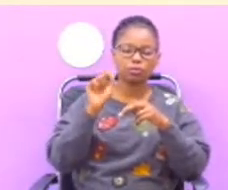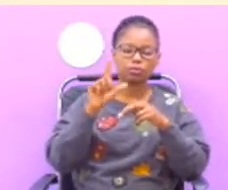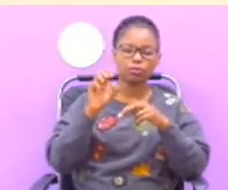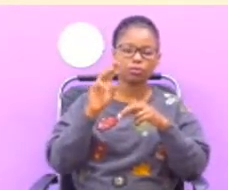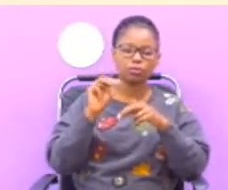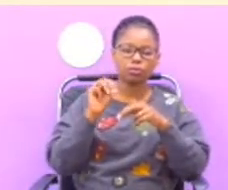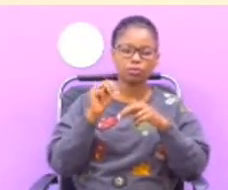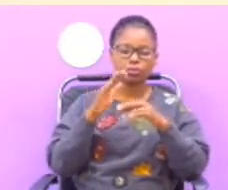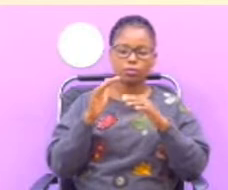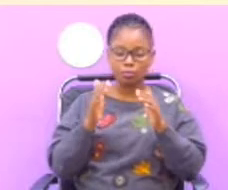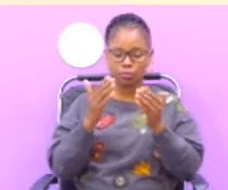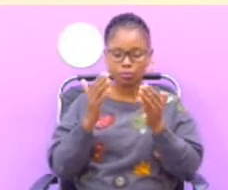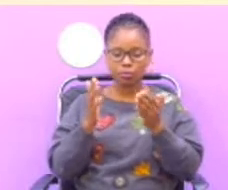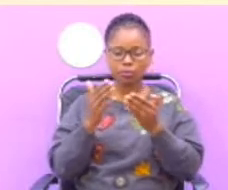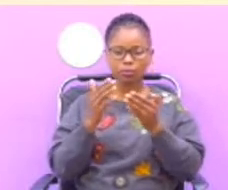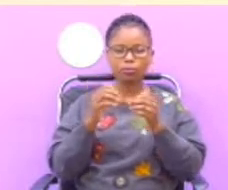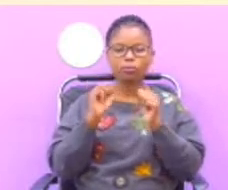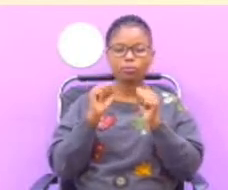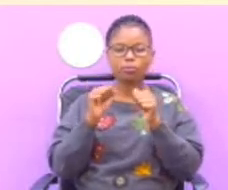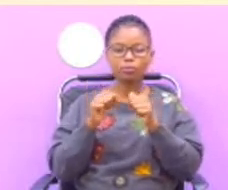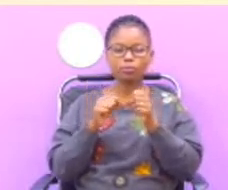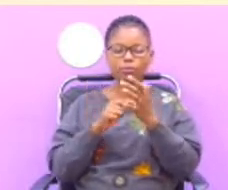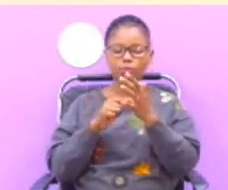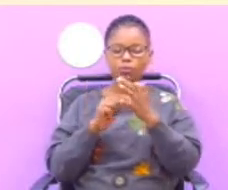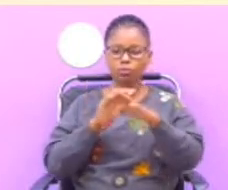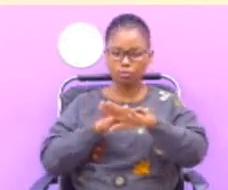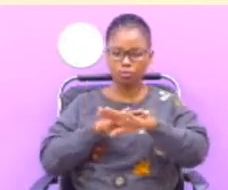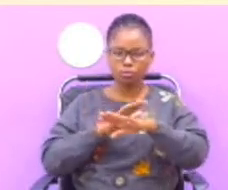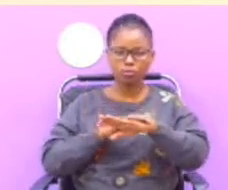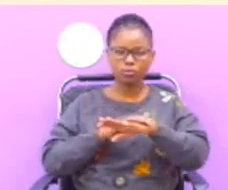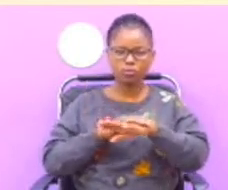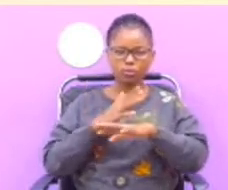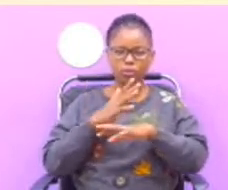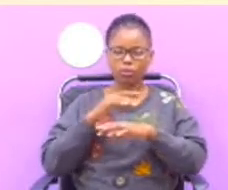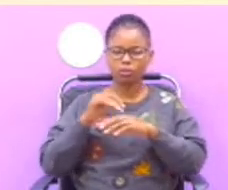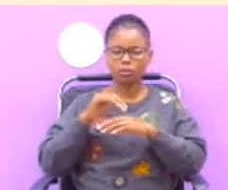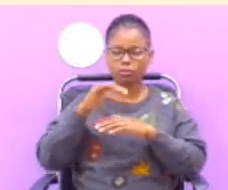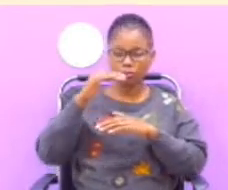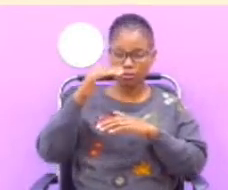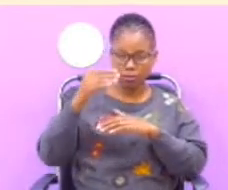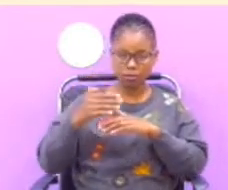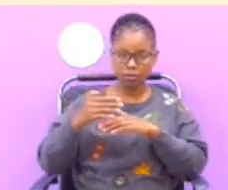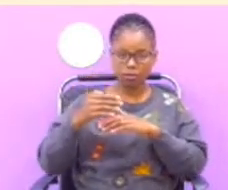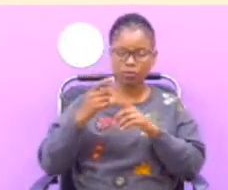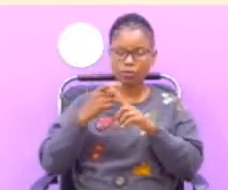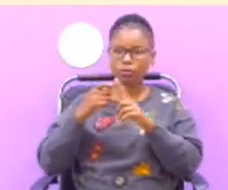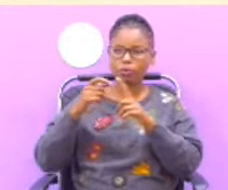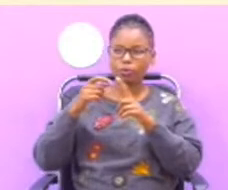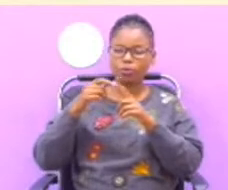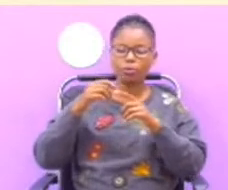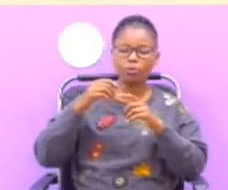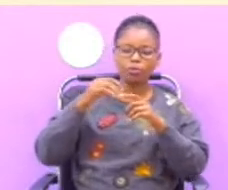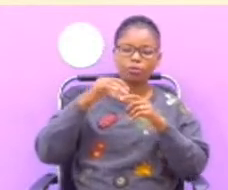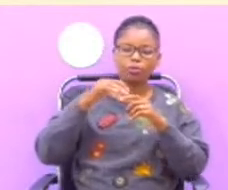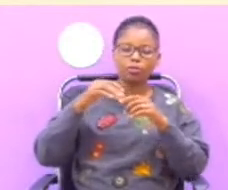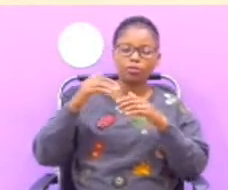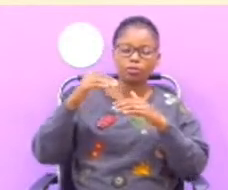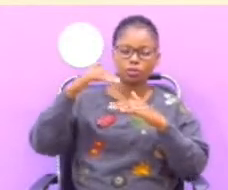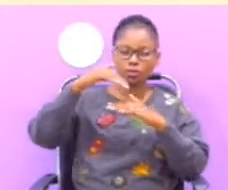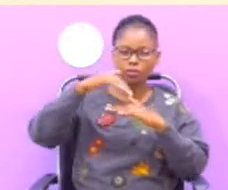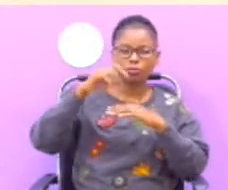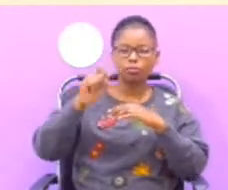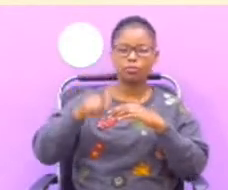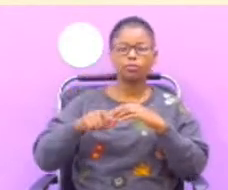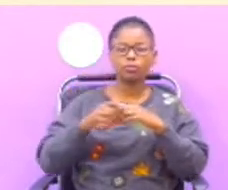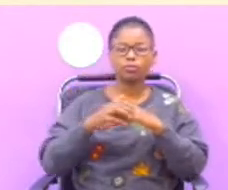nĩ gũcakaya ũgagĩcakaya na kĩrĩma gĩa Karimeli kiume igũrũ ona haha kĩrĩma gĩkĩ gĩa Karimeli nĩ gĩkũgwetwo na